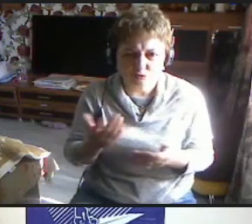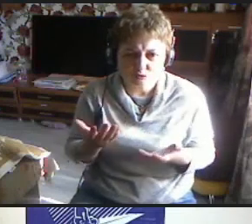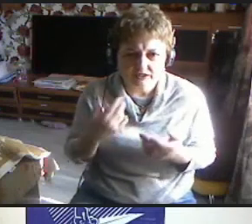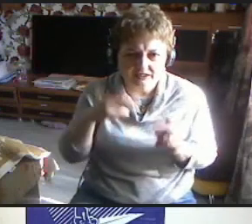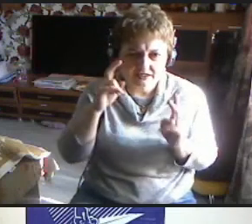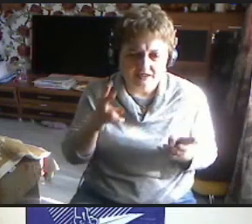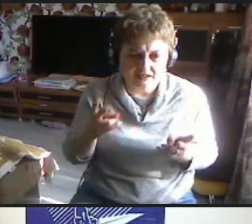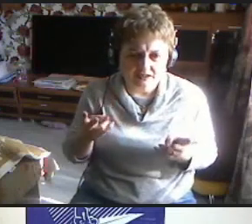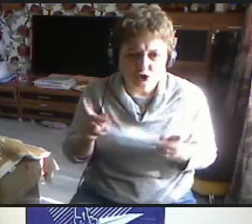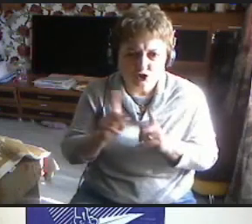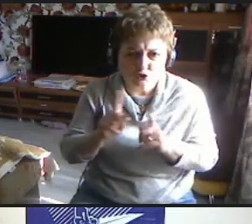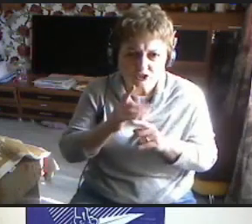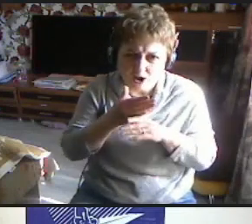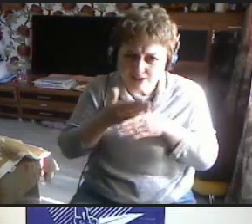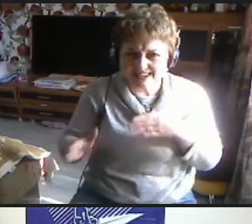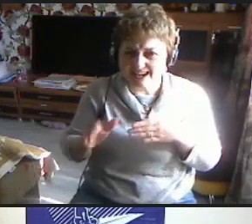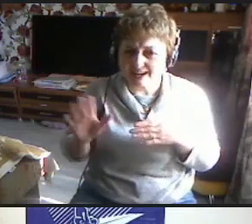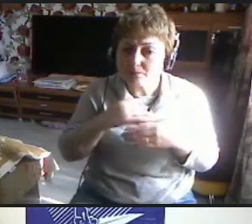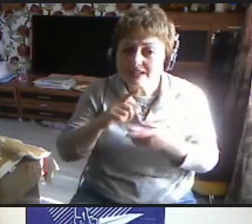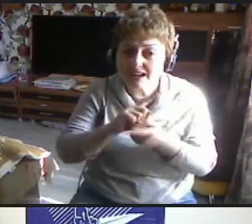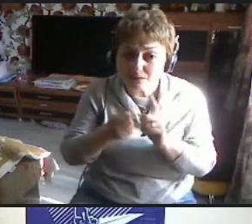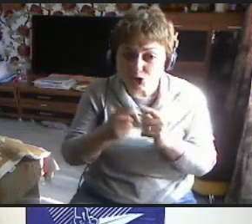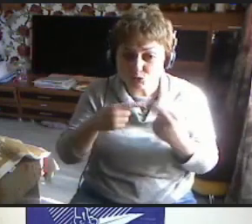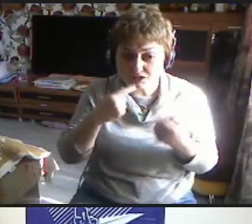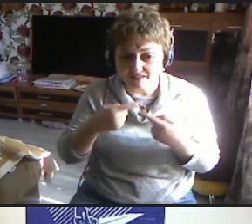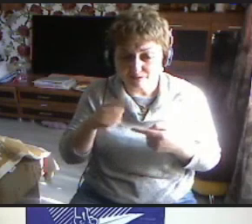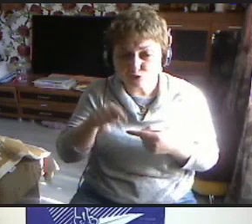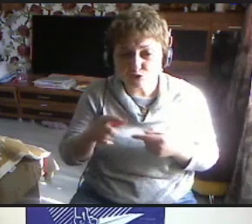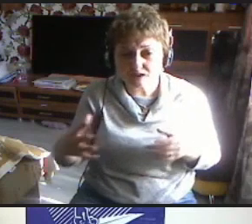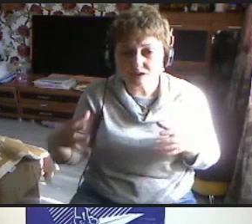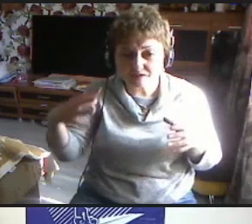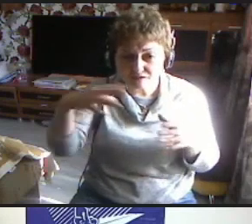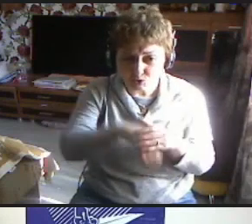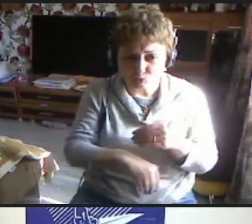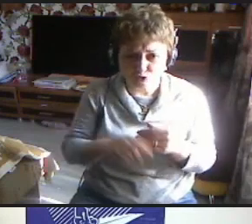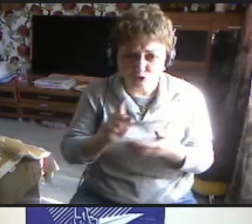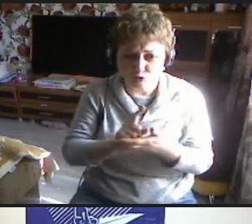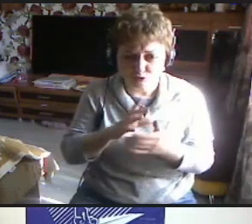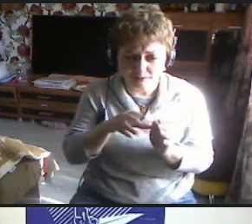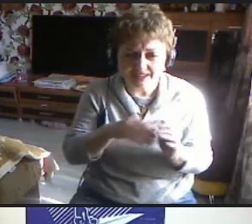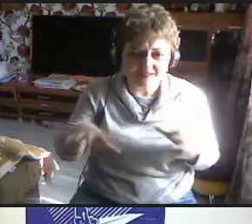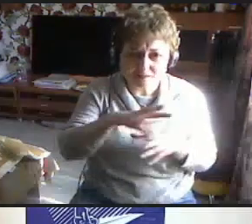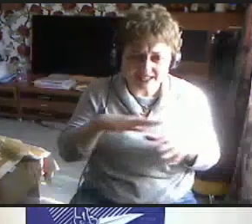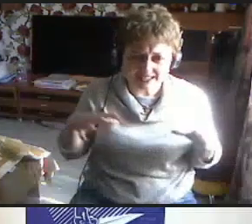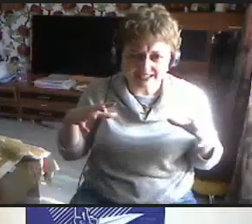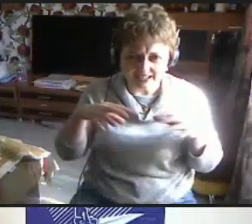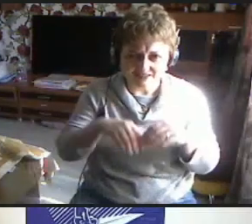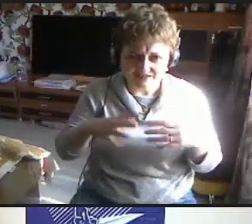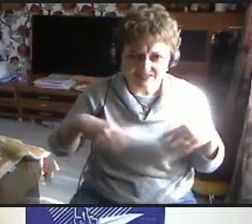что-то отдельное. Мы, наоборот, говорим о том, что он должен быть включен вместе со всеми.